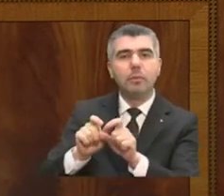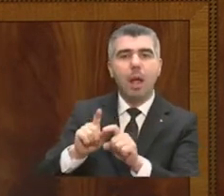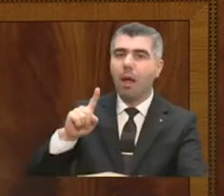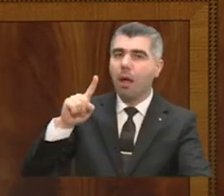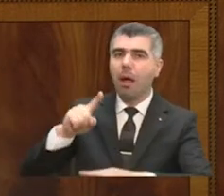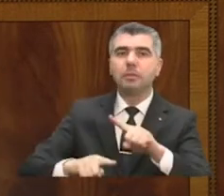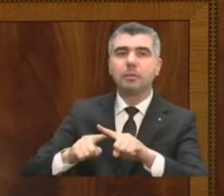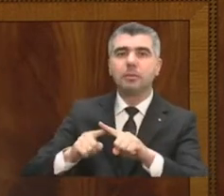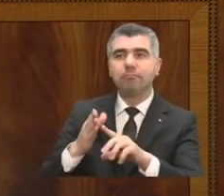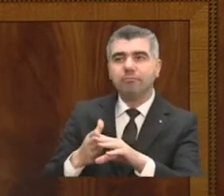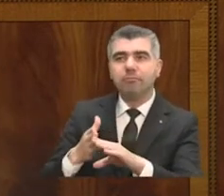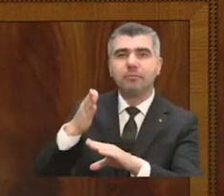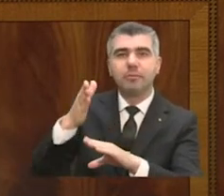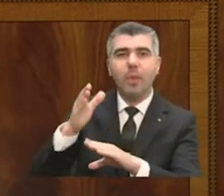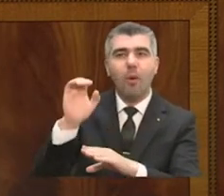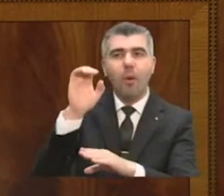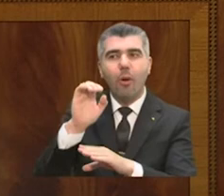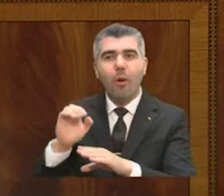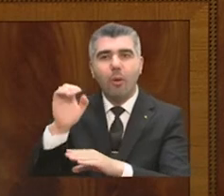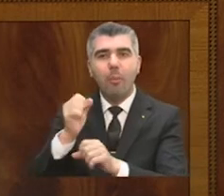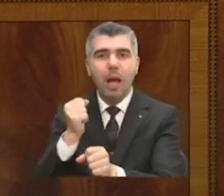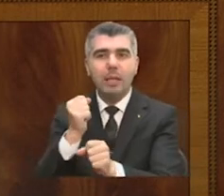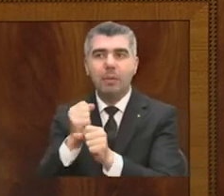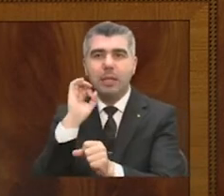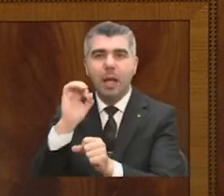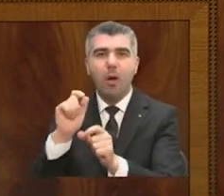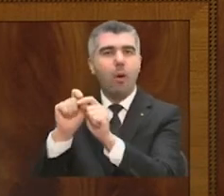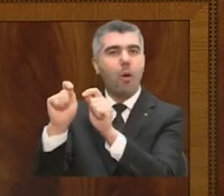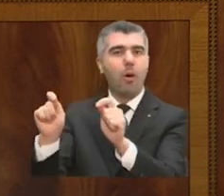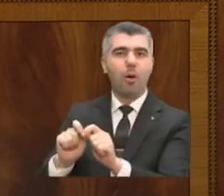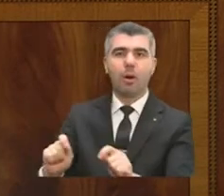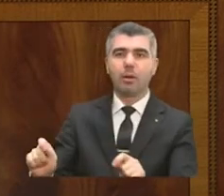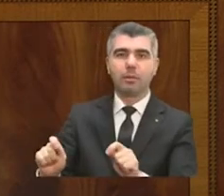respecte ses obligations.